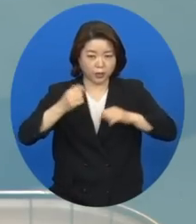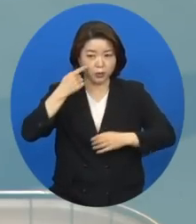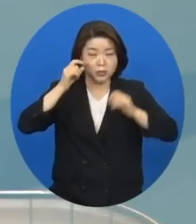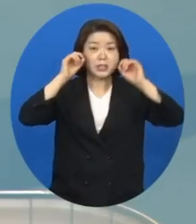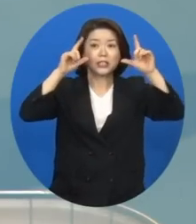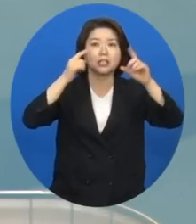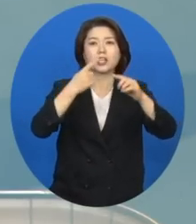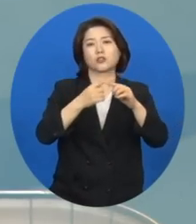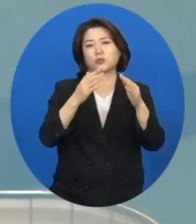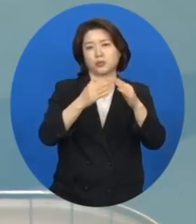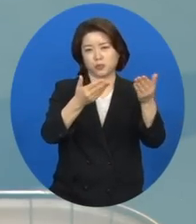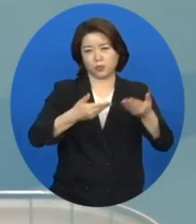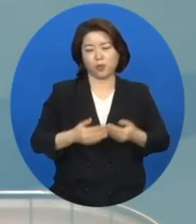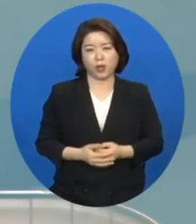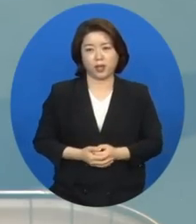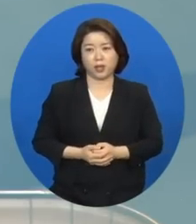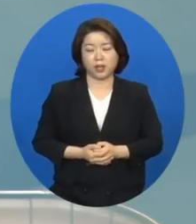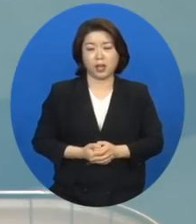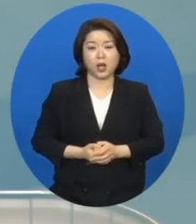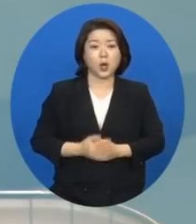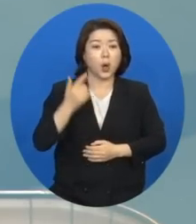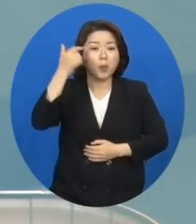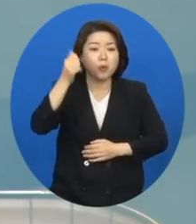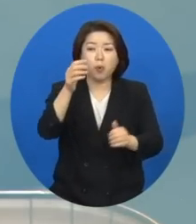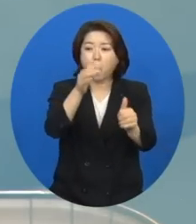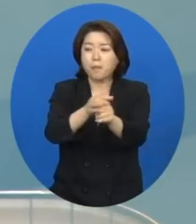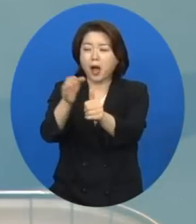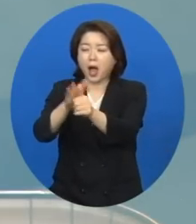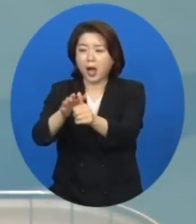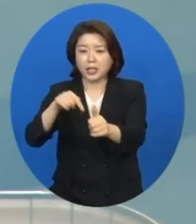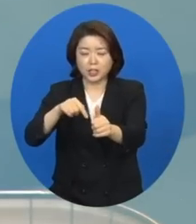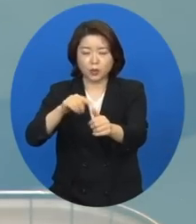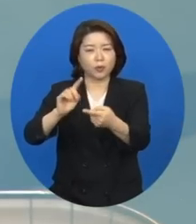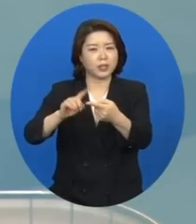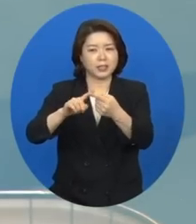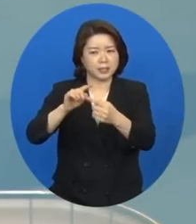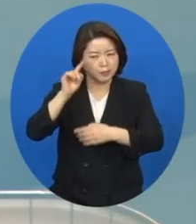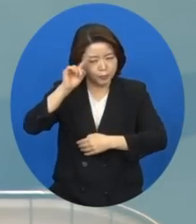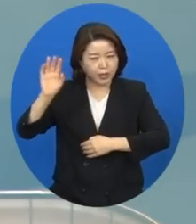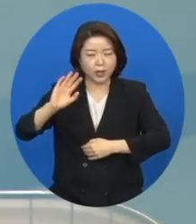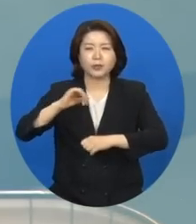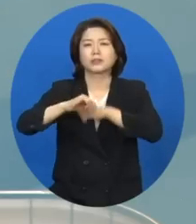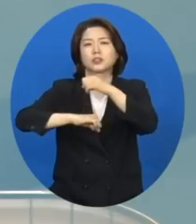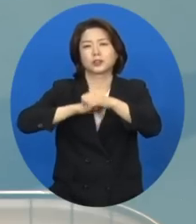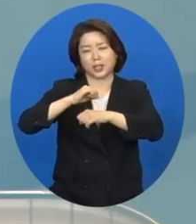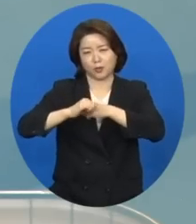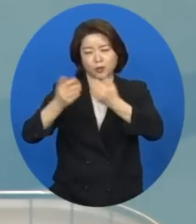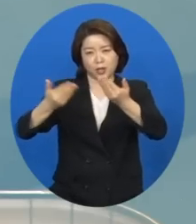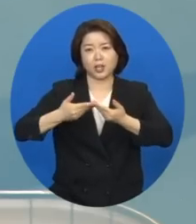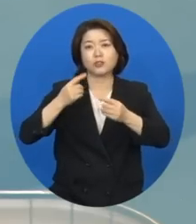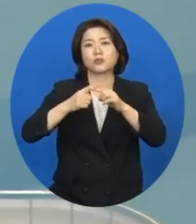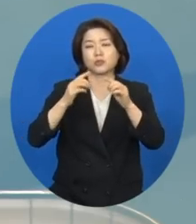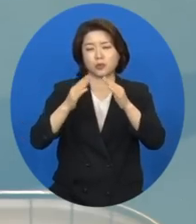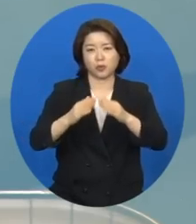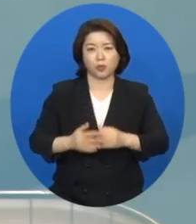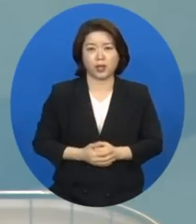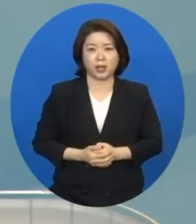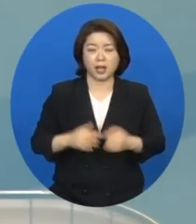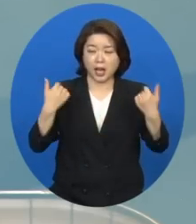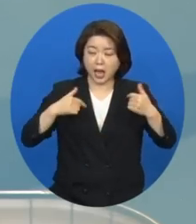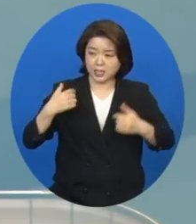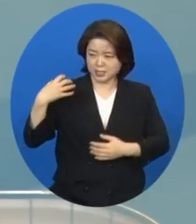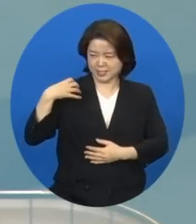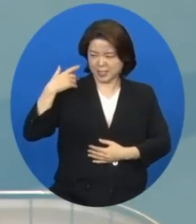교회이고요. 임지의 자유를 준 교회입니다. 늘 담임 목사가 되길 바랬던